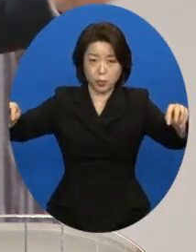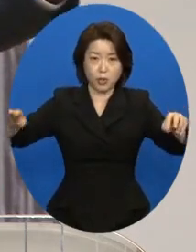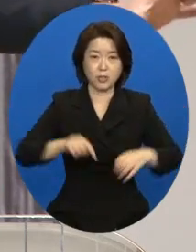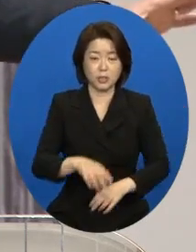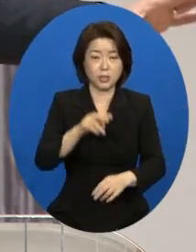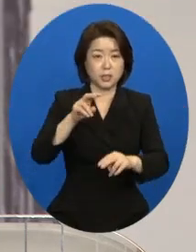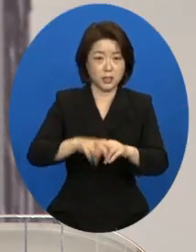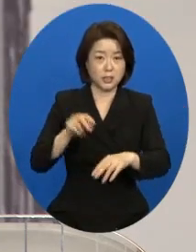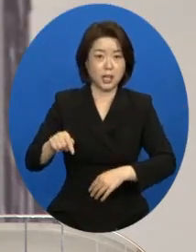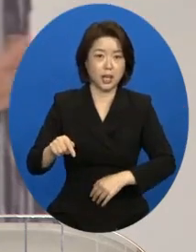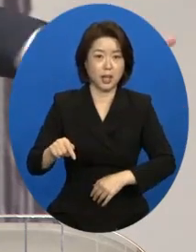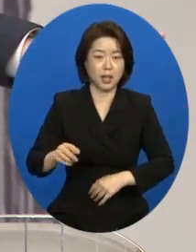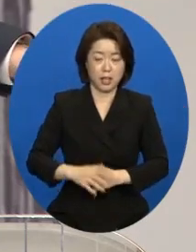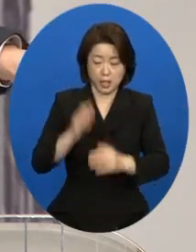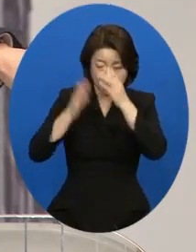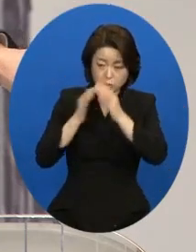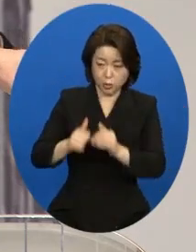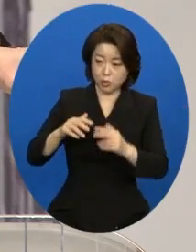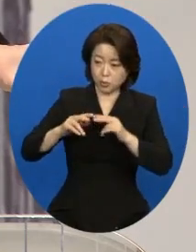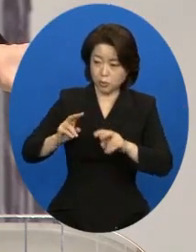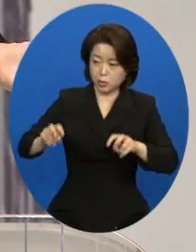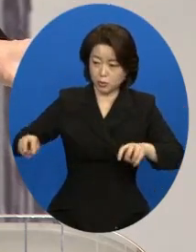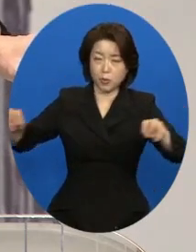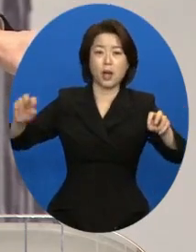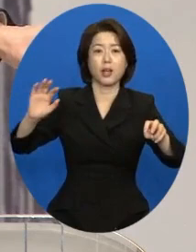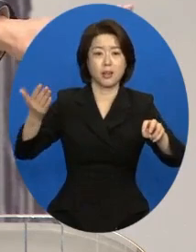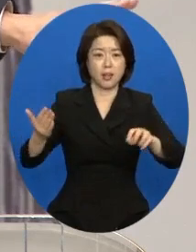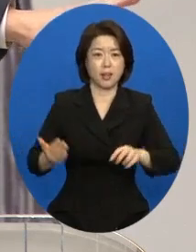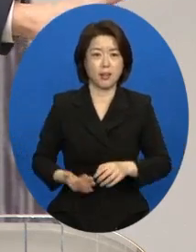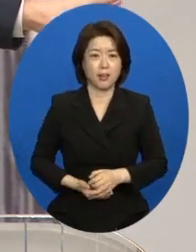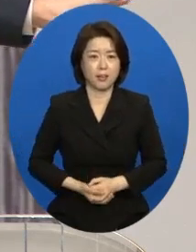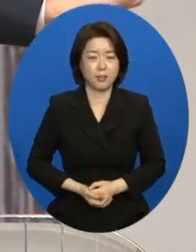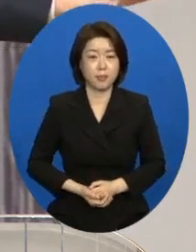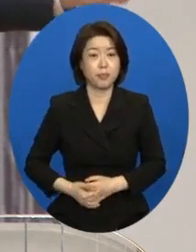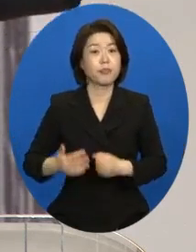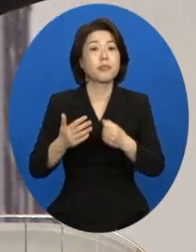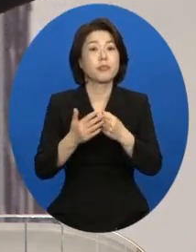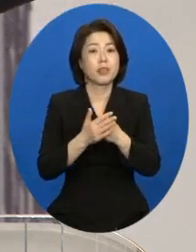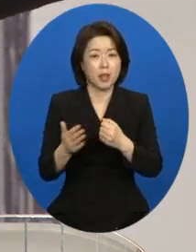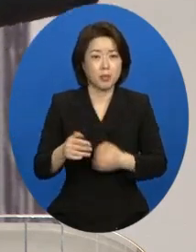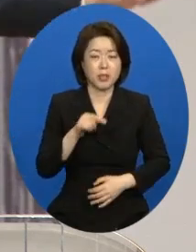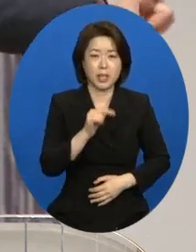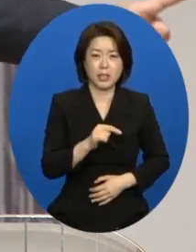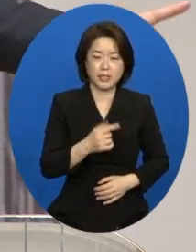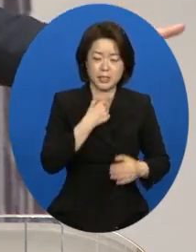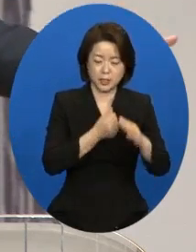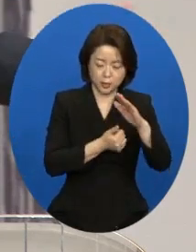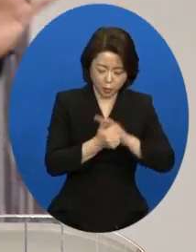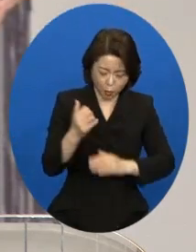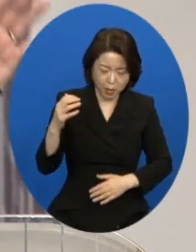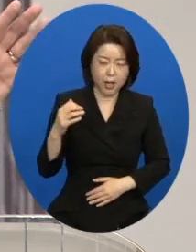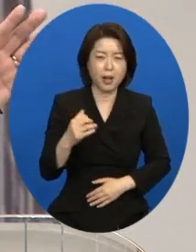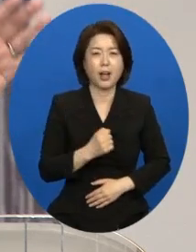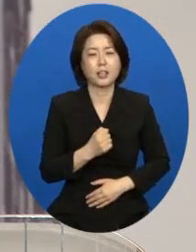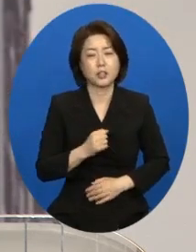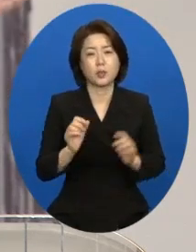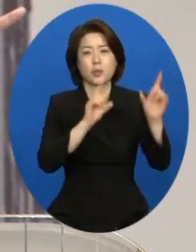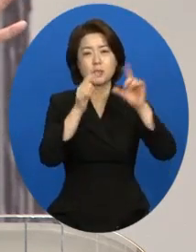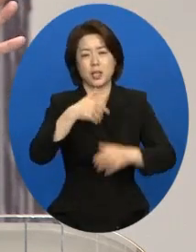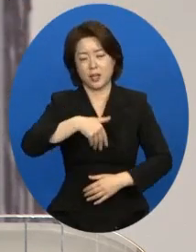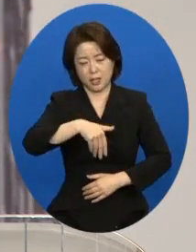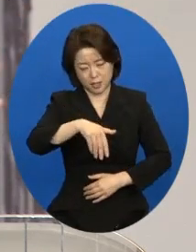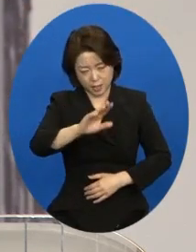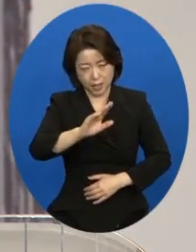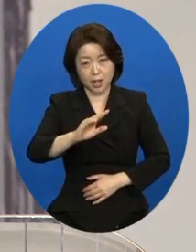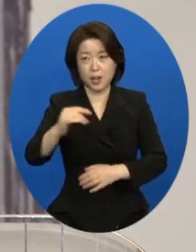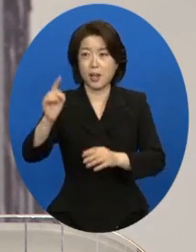의자에, 보좌에 성도들이 앉게 된다는 거예요. 그러니까 이 소망을 가지고 살아가라